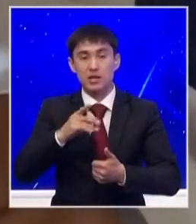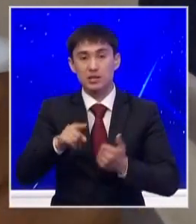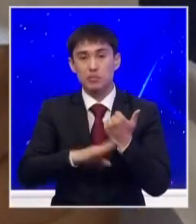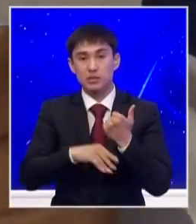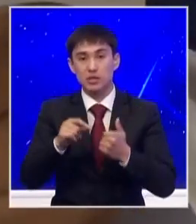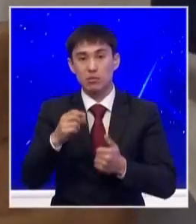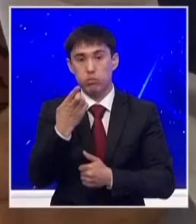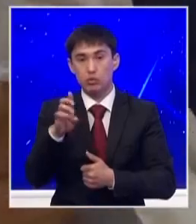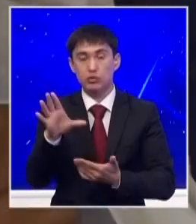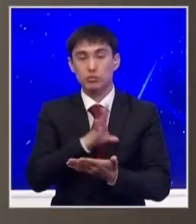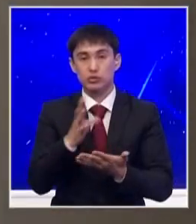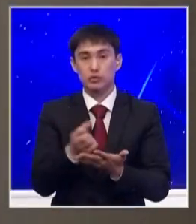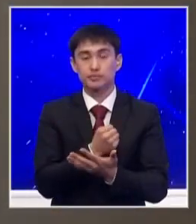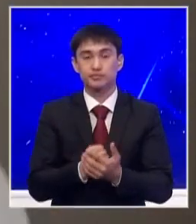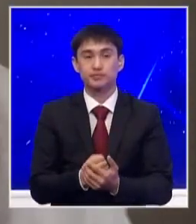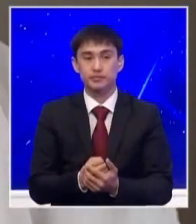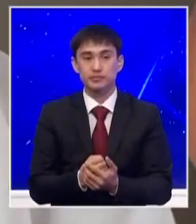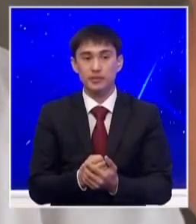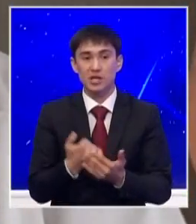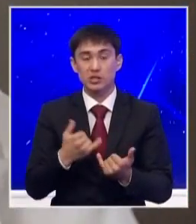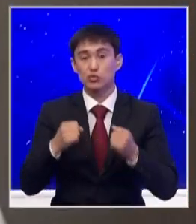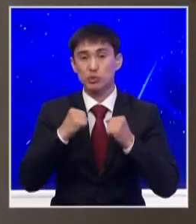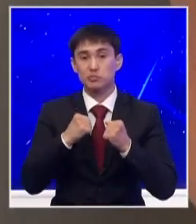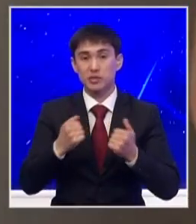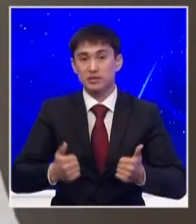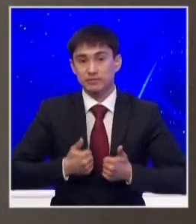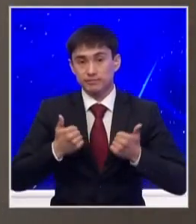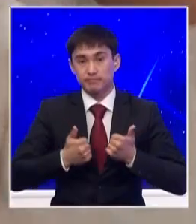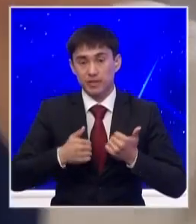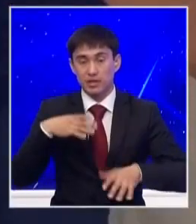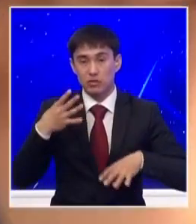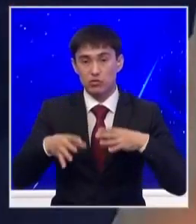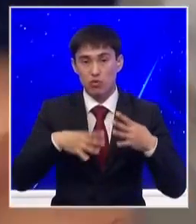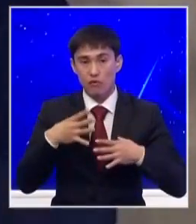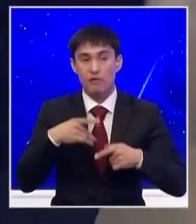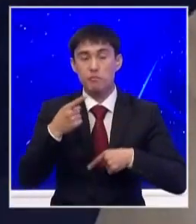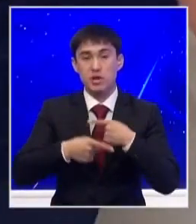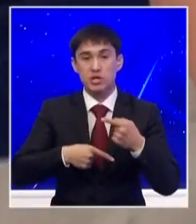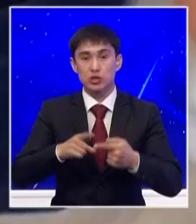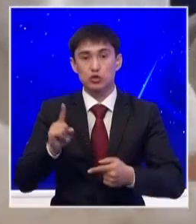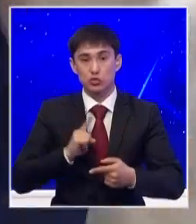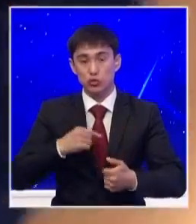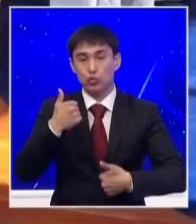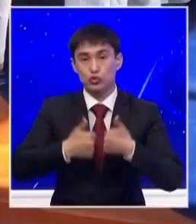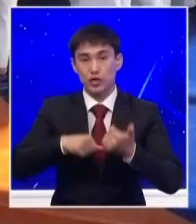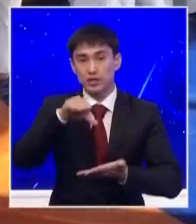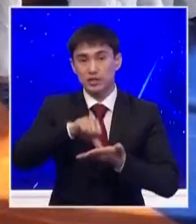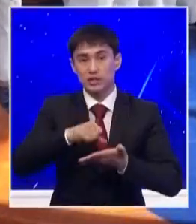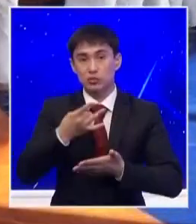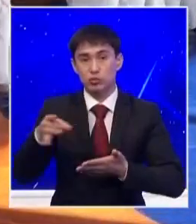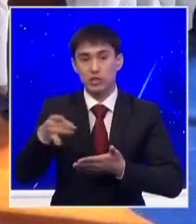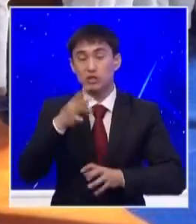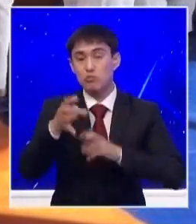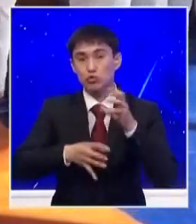получил бронзу. Сейчас у спортсменов интенсивный аппарат тренировок, ведь впереди их ждет участие в ряде республиканских